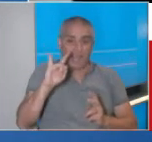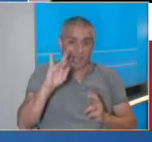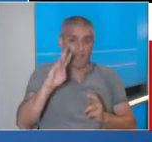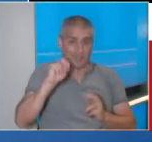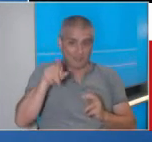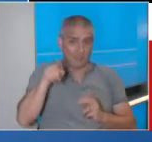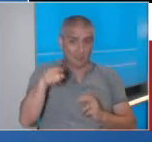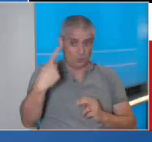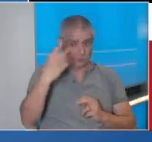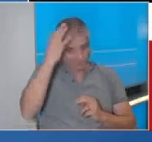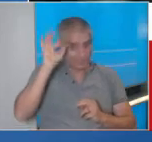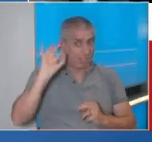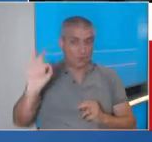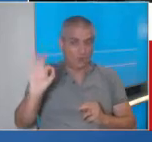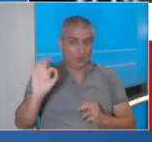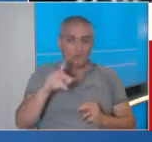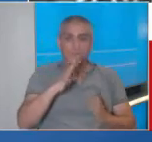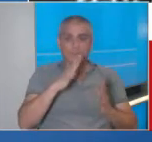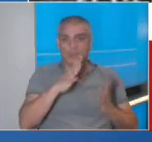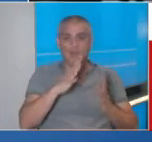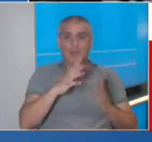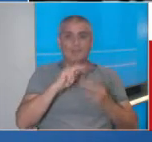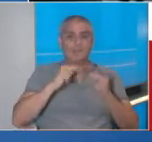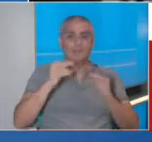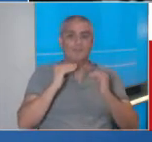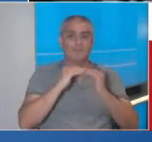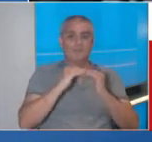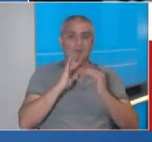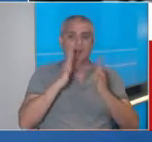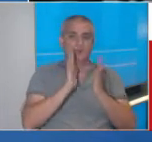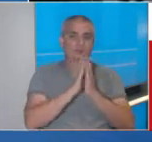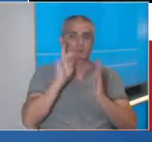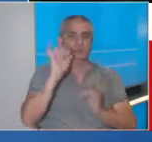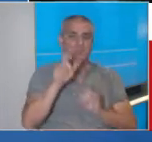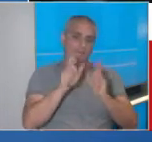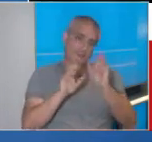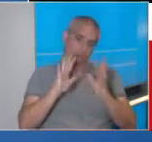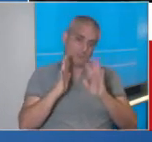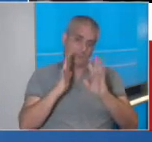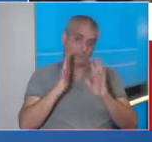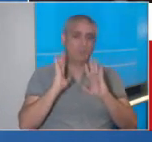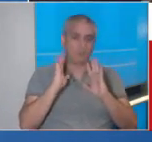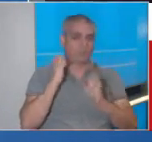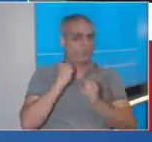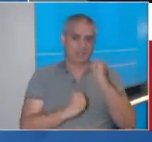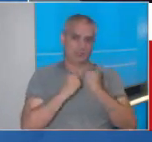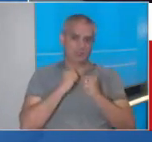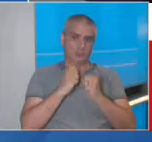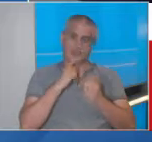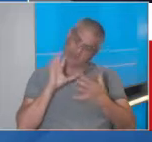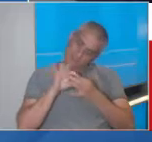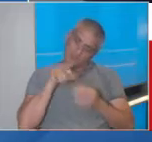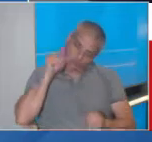שחבני הוא זה אלו שערותיו, זה בעצם ה-DNA הזה מתאים אולי ל-17,000 איש בערך, כך שמאוד מאוד קשה